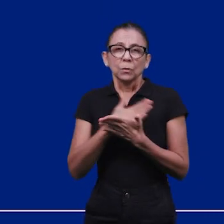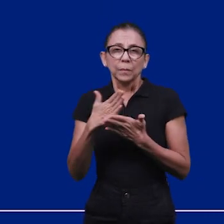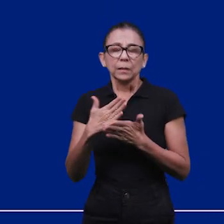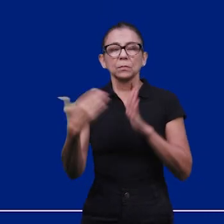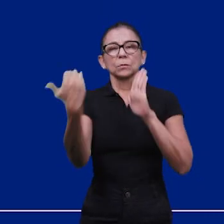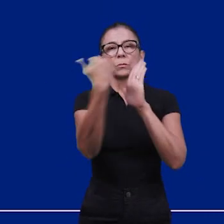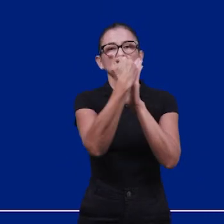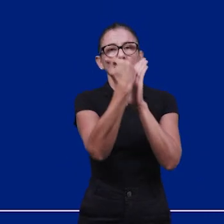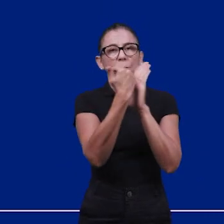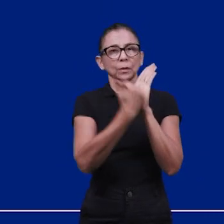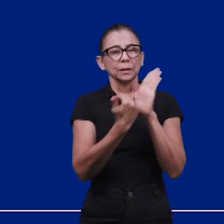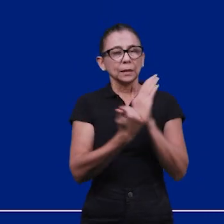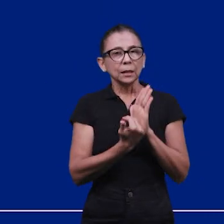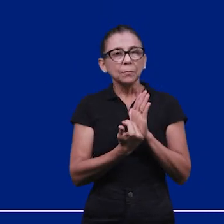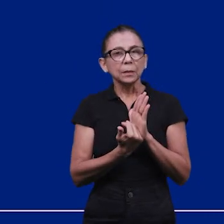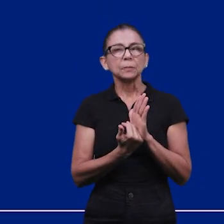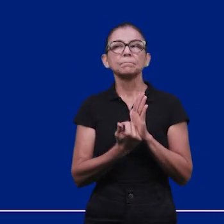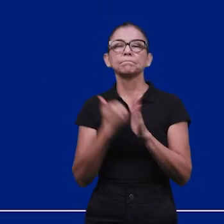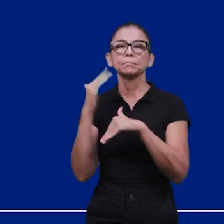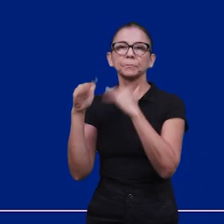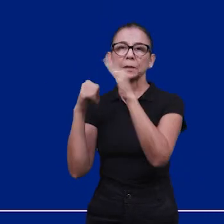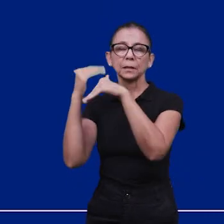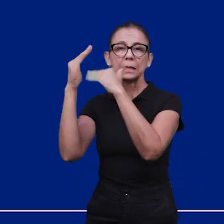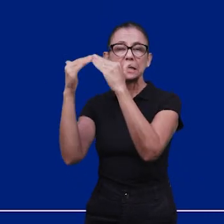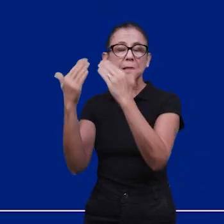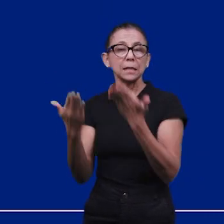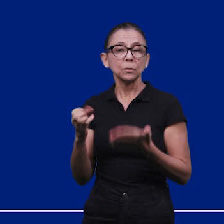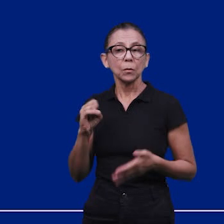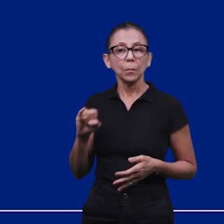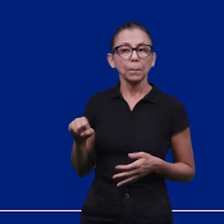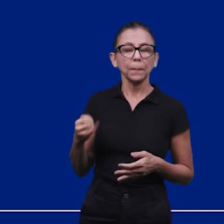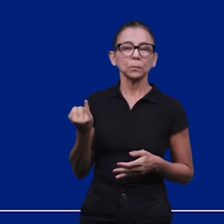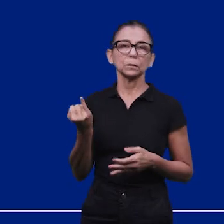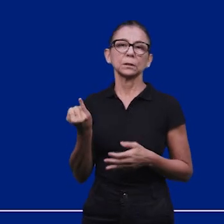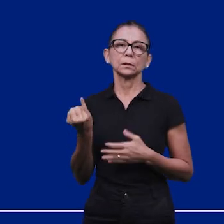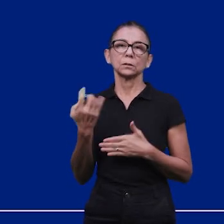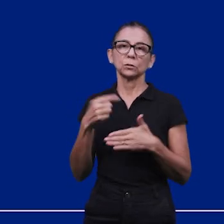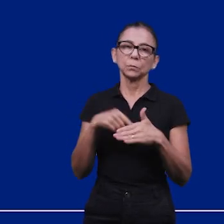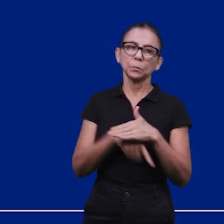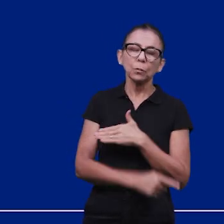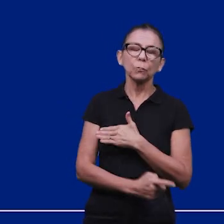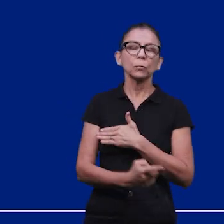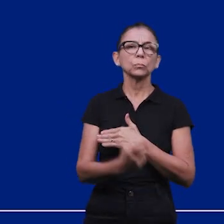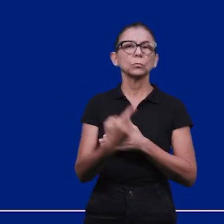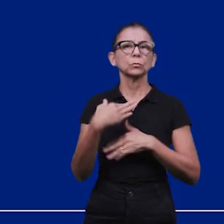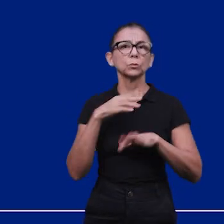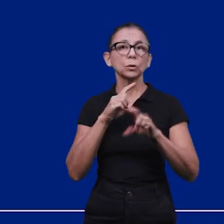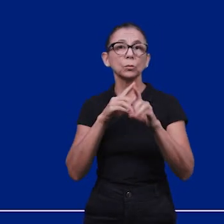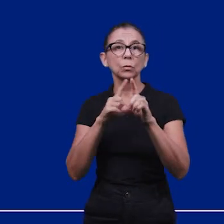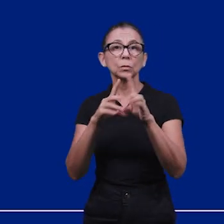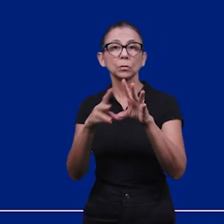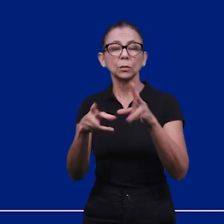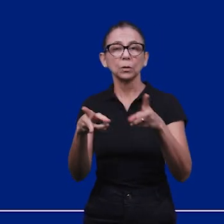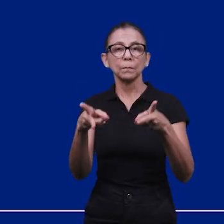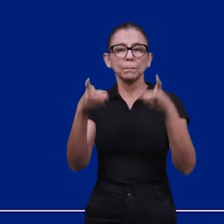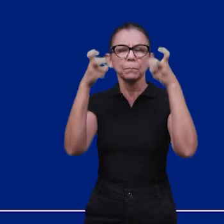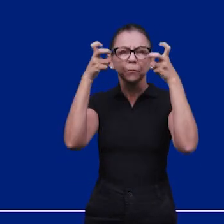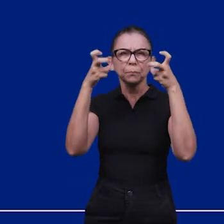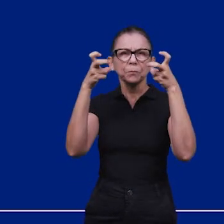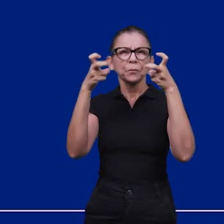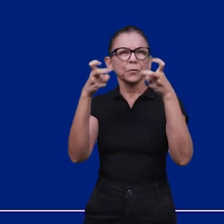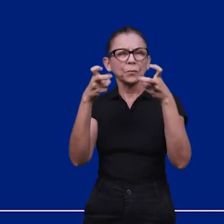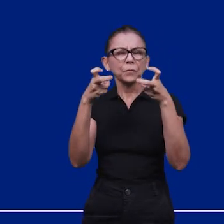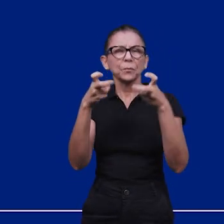dit, depuis le début de la présentation de cette formation, j'ai l'opportunité d'approfondir ma compréhension